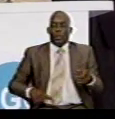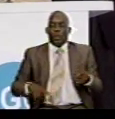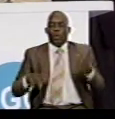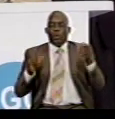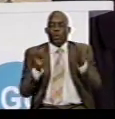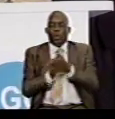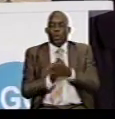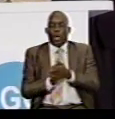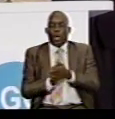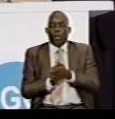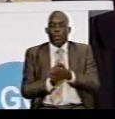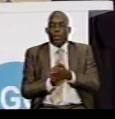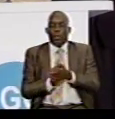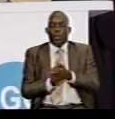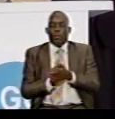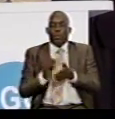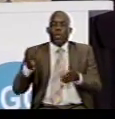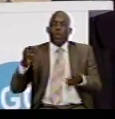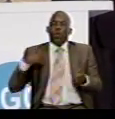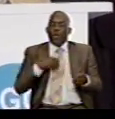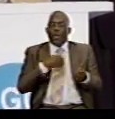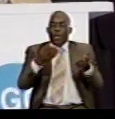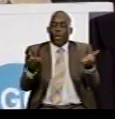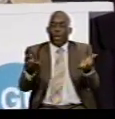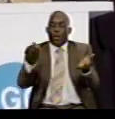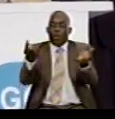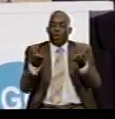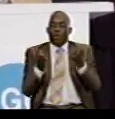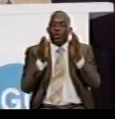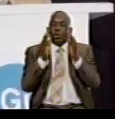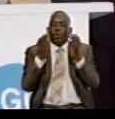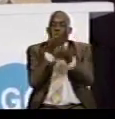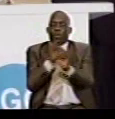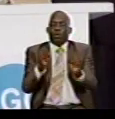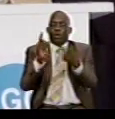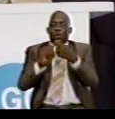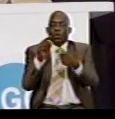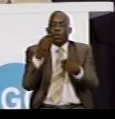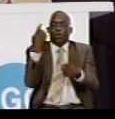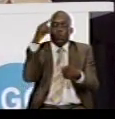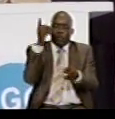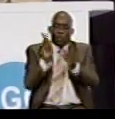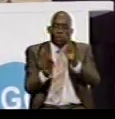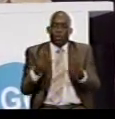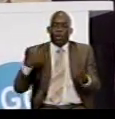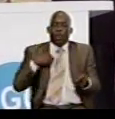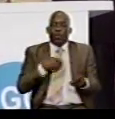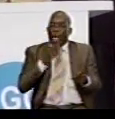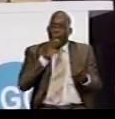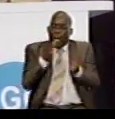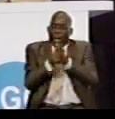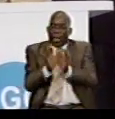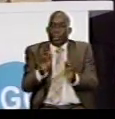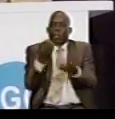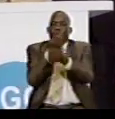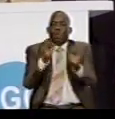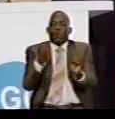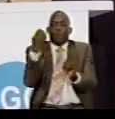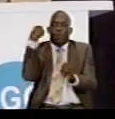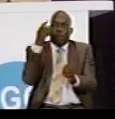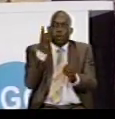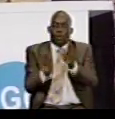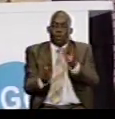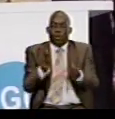asking salvation nous for the people. Nous demandons le salut de la multitude. We are asking salvation for the people. Nous demandons le salut du